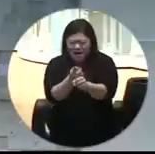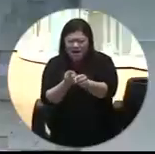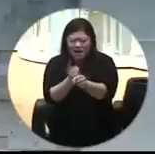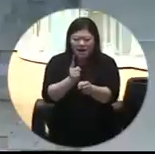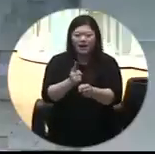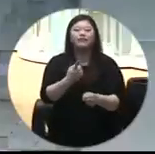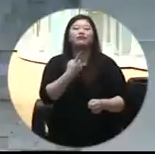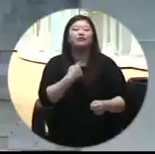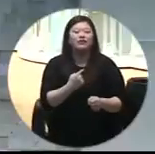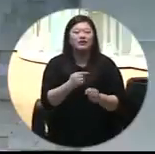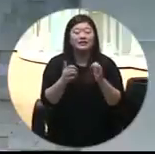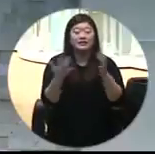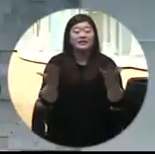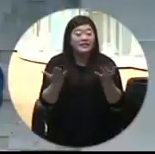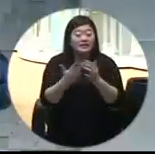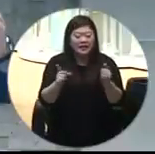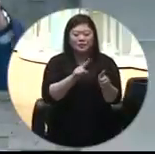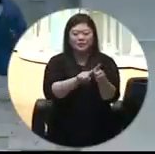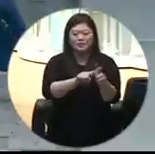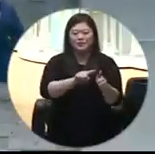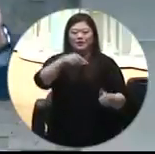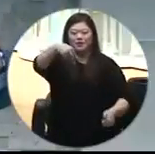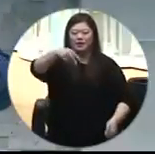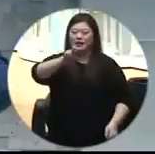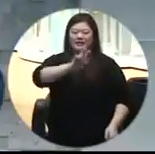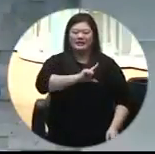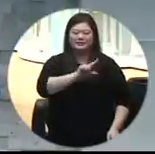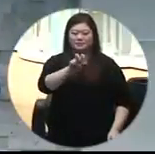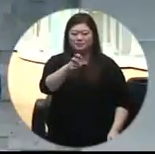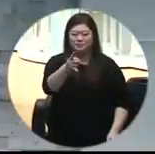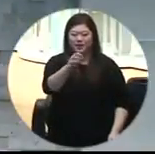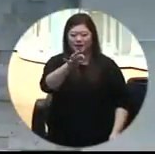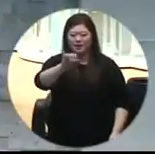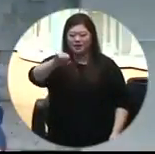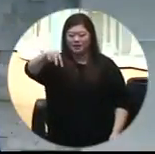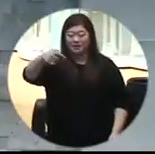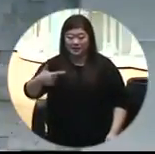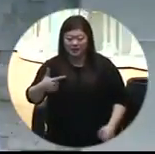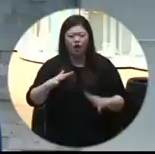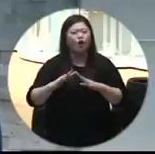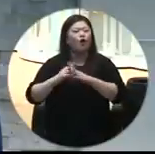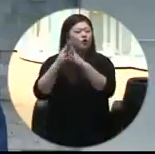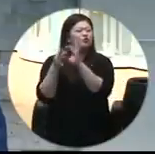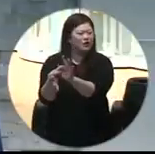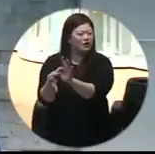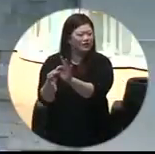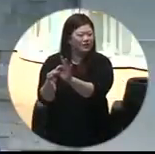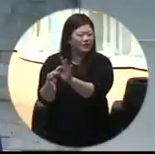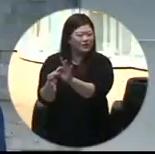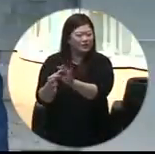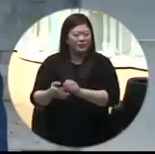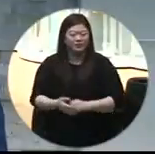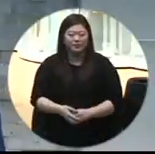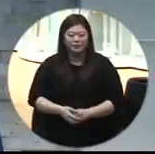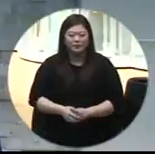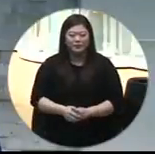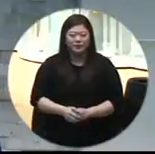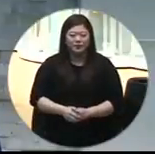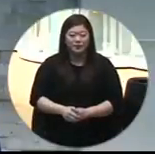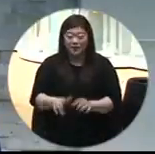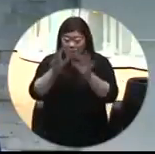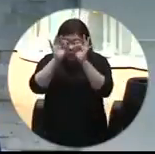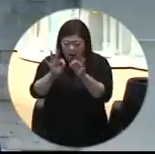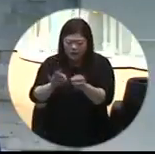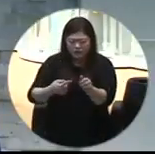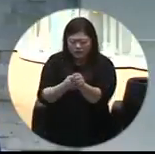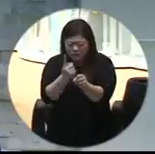다루는 석공이라 하잖아요. 이거 원래 피라미드 만들고 하는 이런 건축 쪽이란 말이에요. 다시 말하면 이 단어 속에는